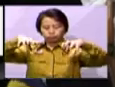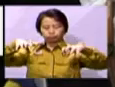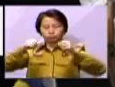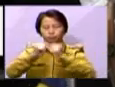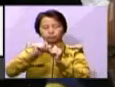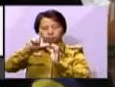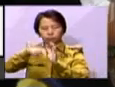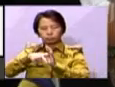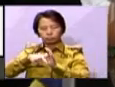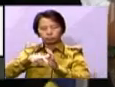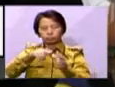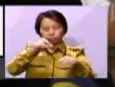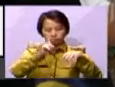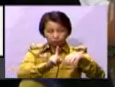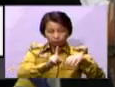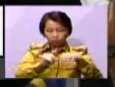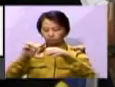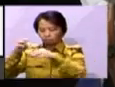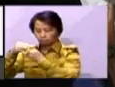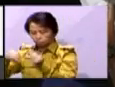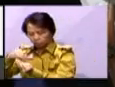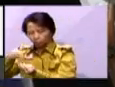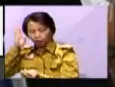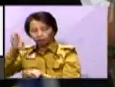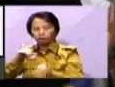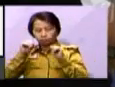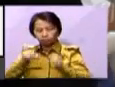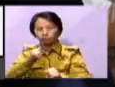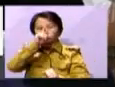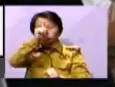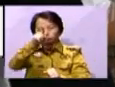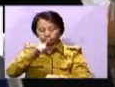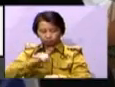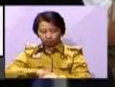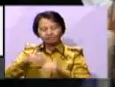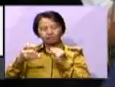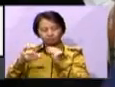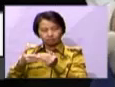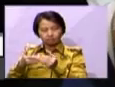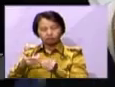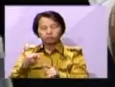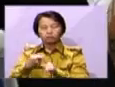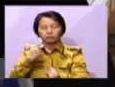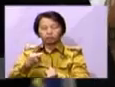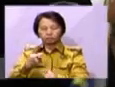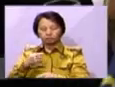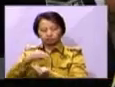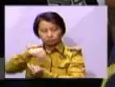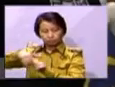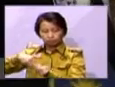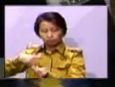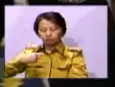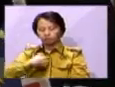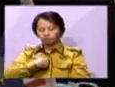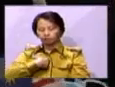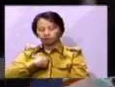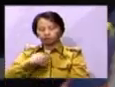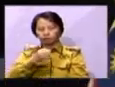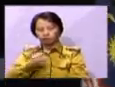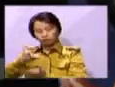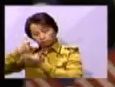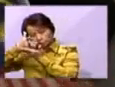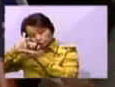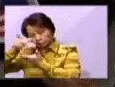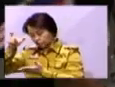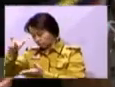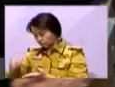di kota Makkah dan Madinah akan menjadi kenyataan dalam masa terdekat. Dari Makkah Al-Mukarramah, Fatil Hidayat Ghazali dan juru